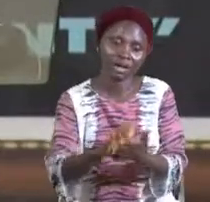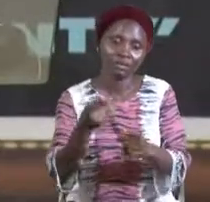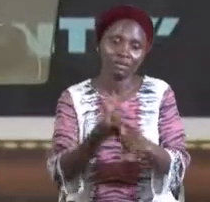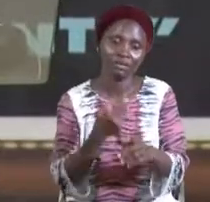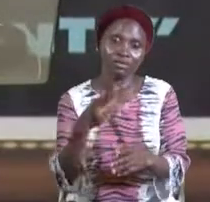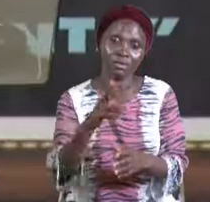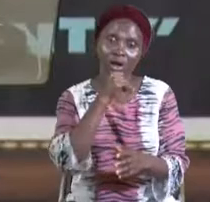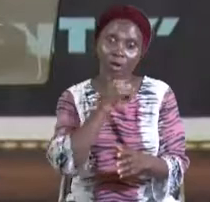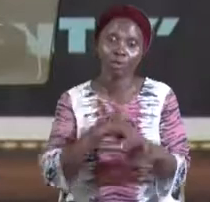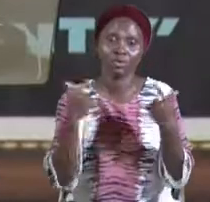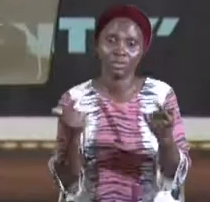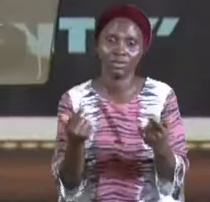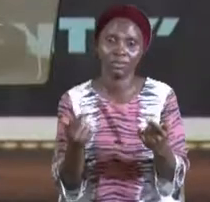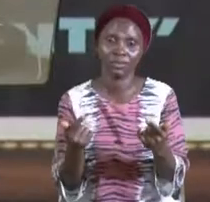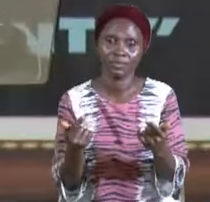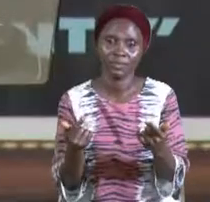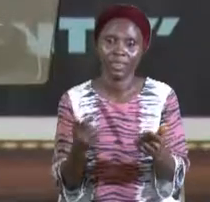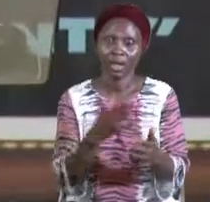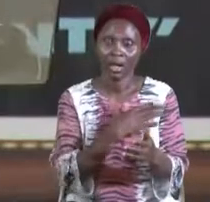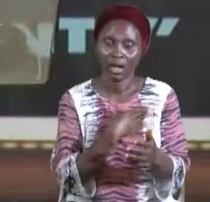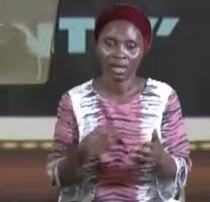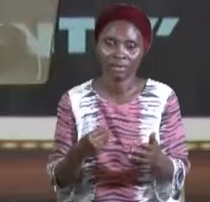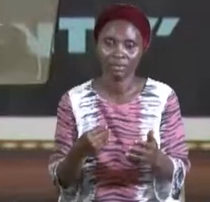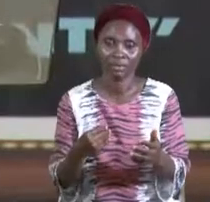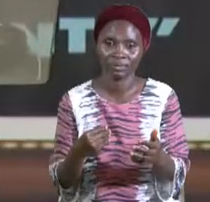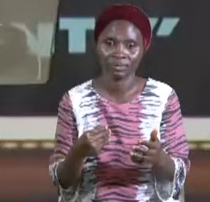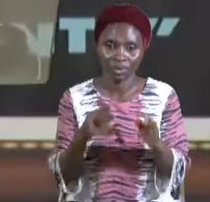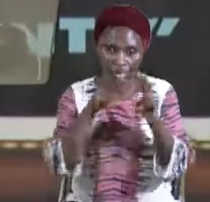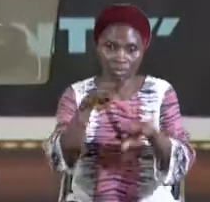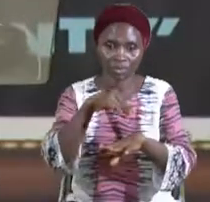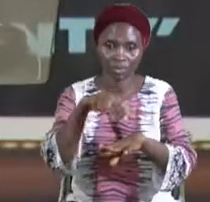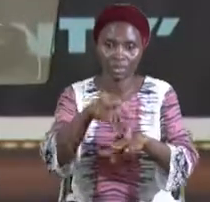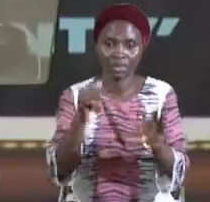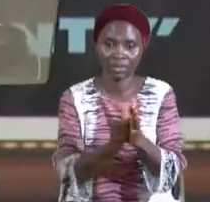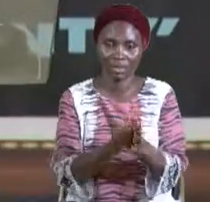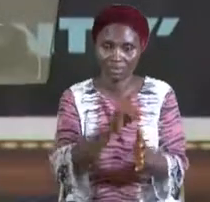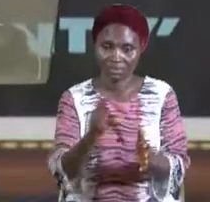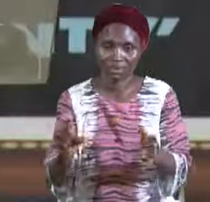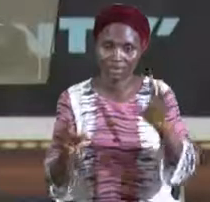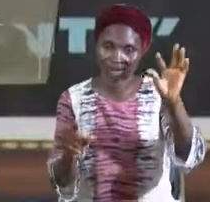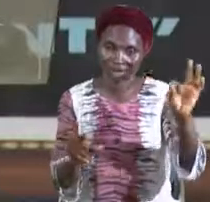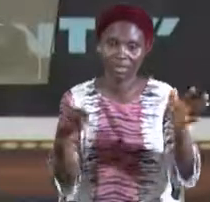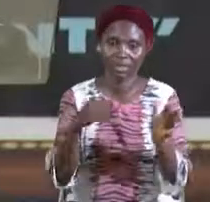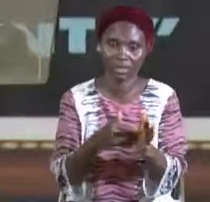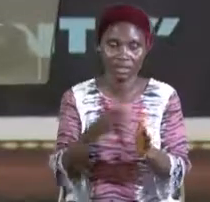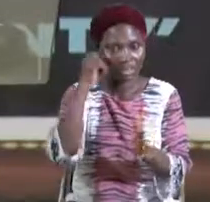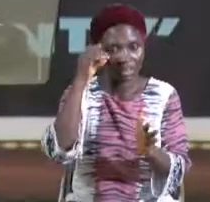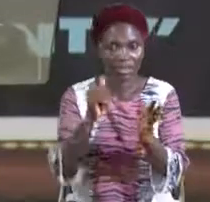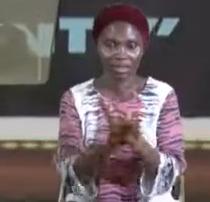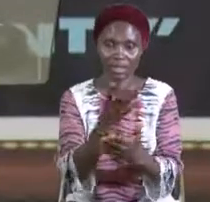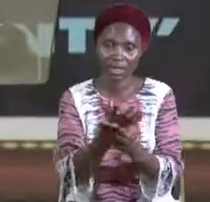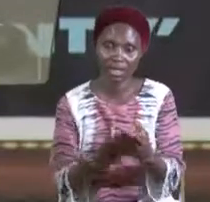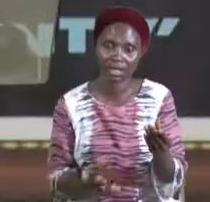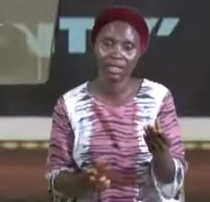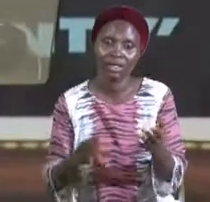touche commence à s'émousser. Et il y a donc un affaiblissement. Verset 9 encore. Mais celui en qui ces choses ne